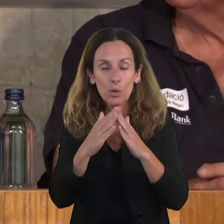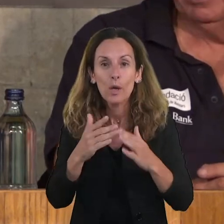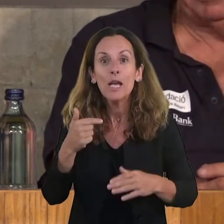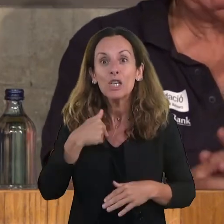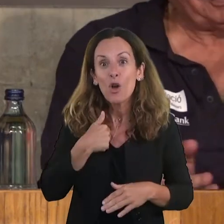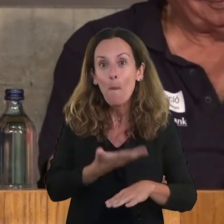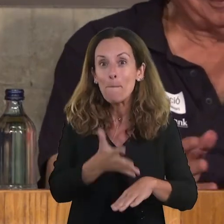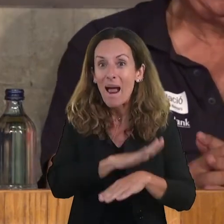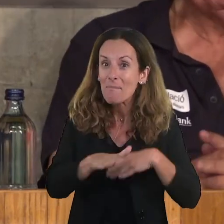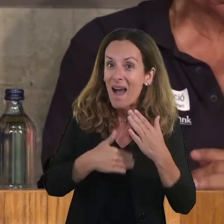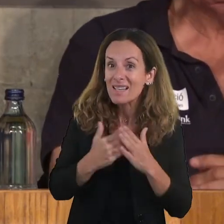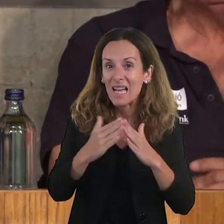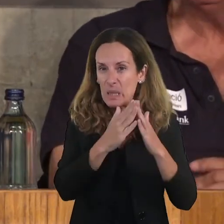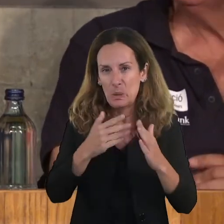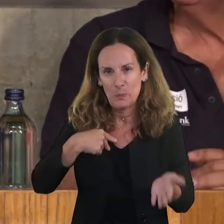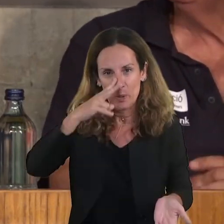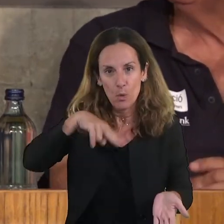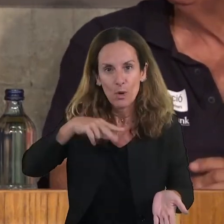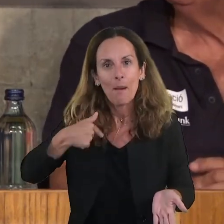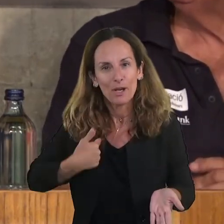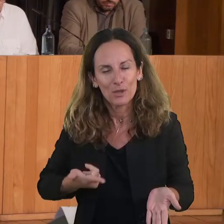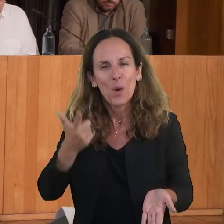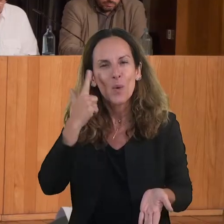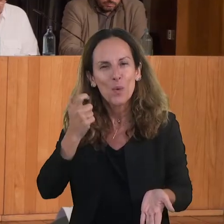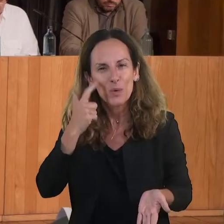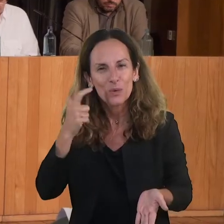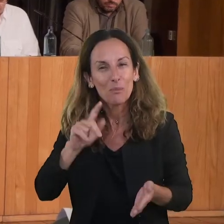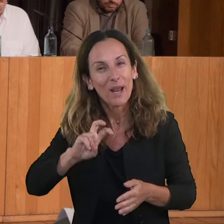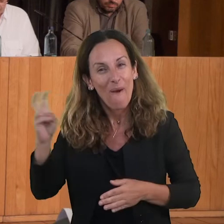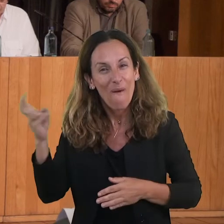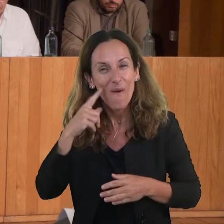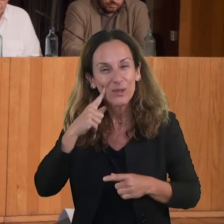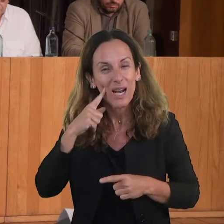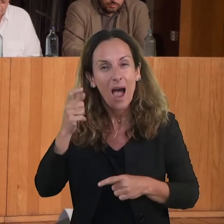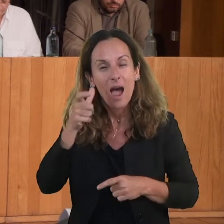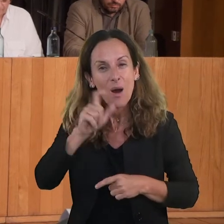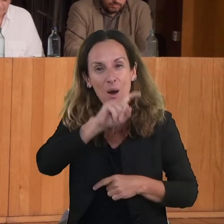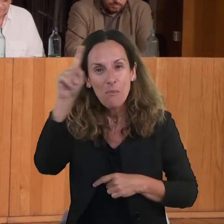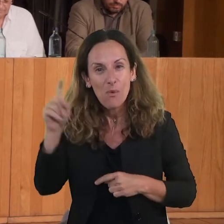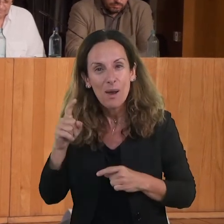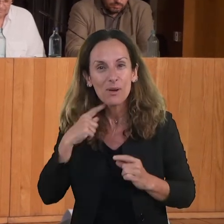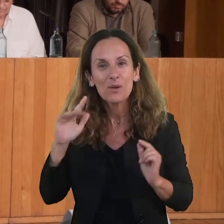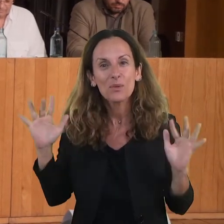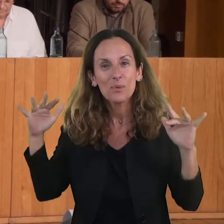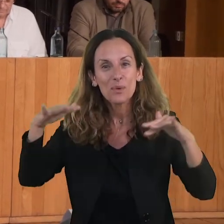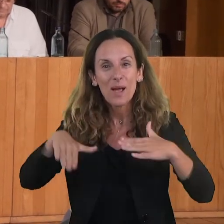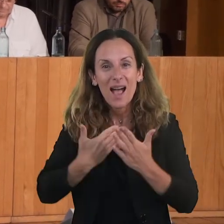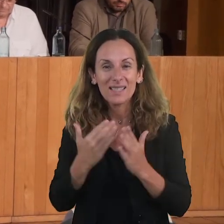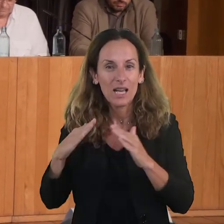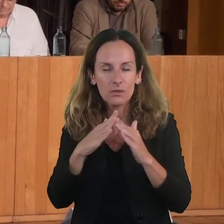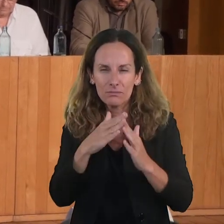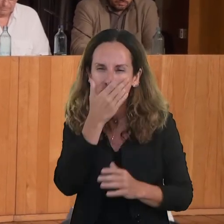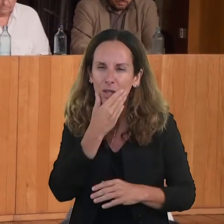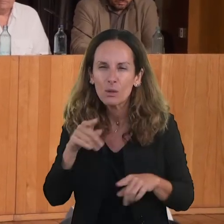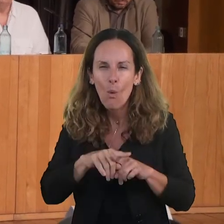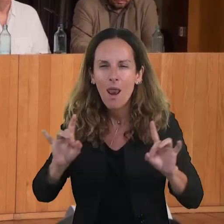fer però sí que sol fer la de part forana, coincideix que aquest vespre és màgic o de caminar amb tanta de gent, a més les